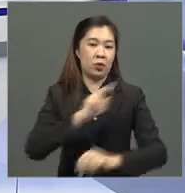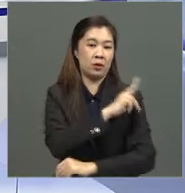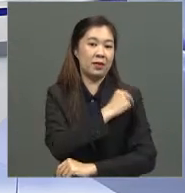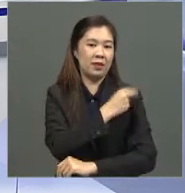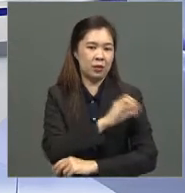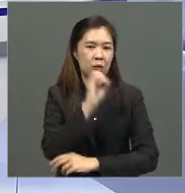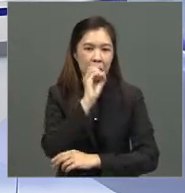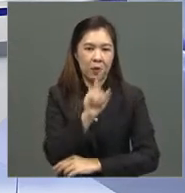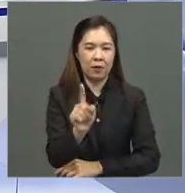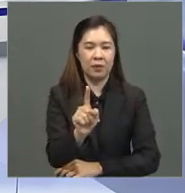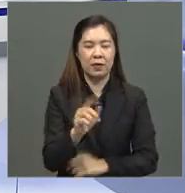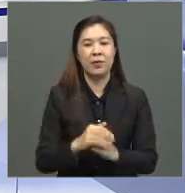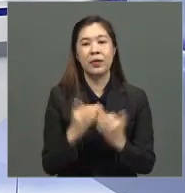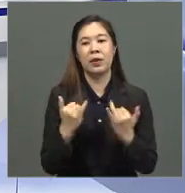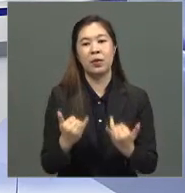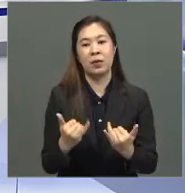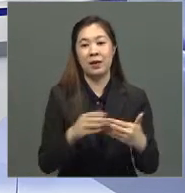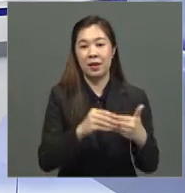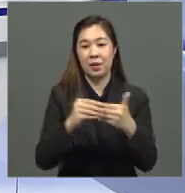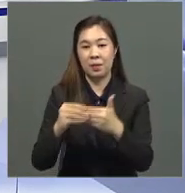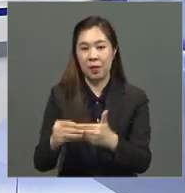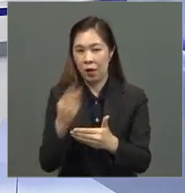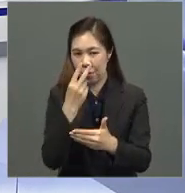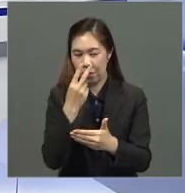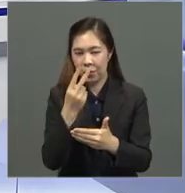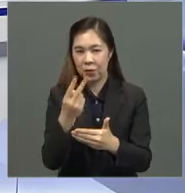อก็จะย้ำเรื่องนี้มาโดยตลอดแต่ว่าวันนี้เนี่ยจะพามา